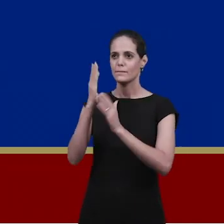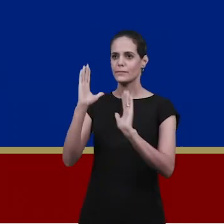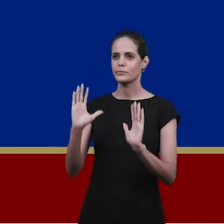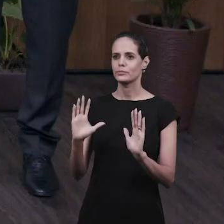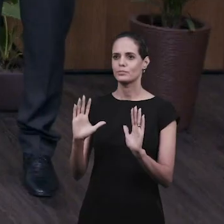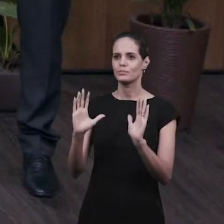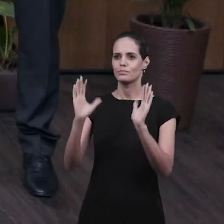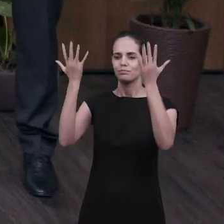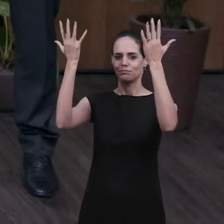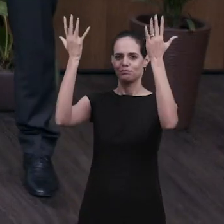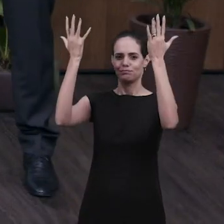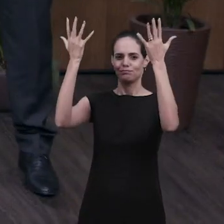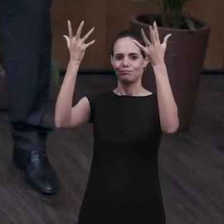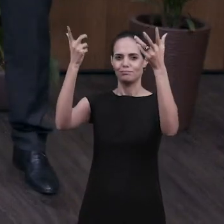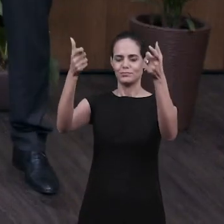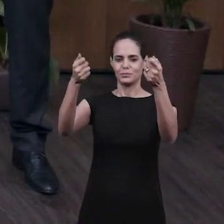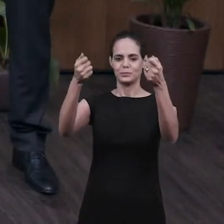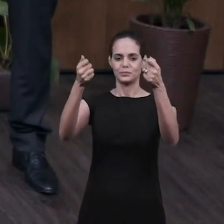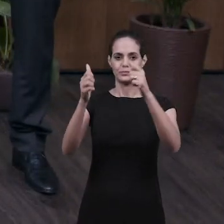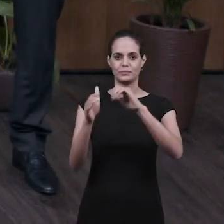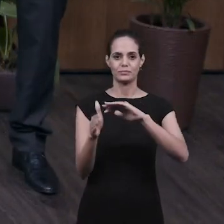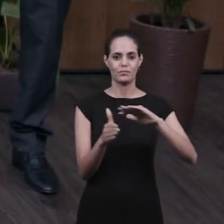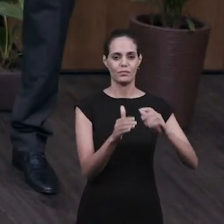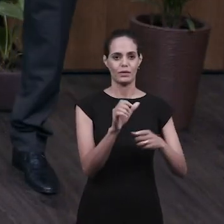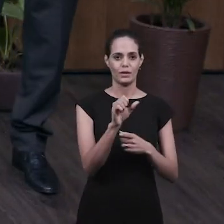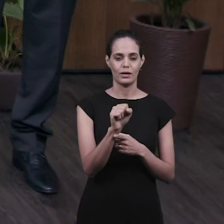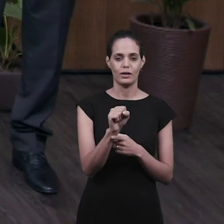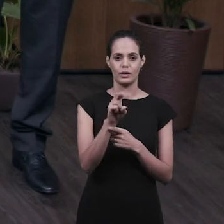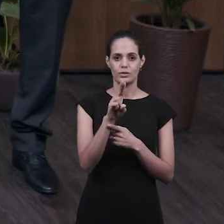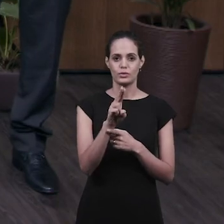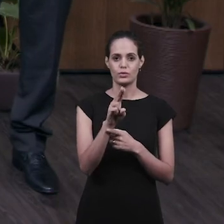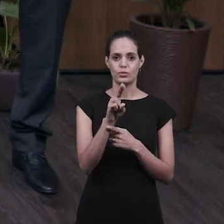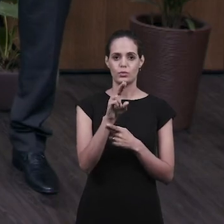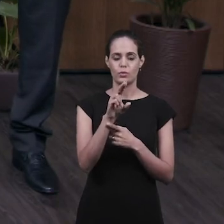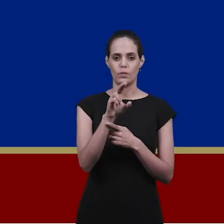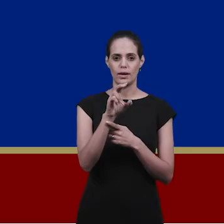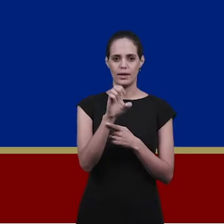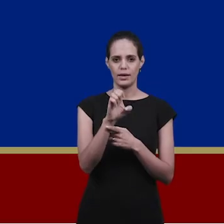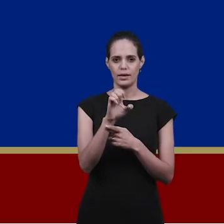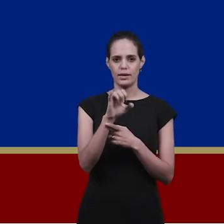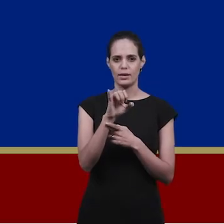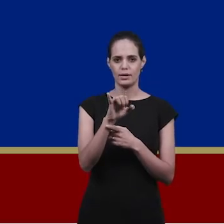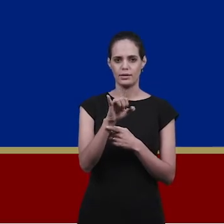la lampe pour entrer dans la grande fête.